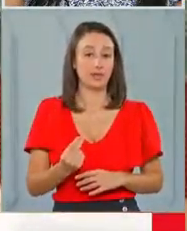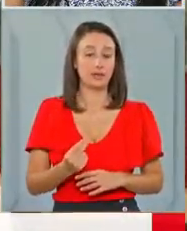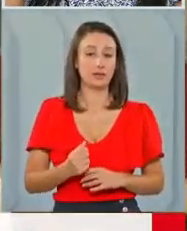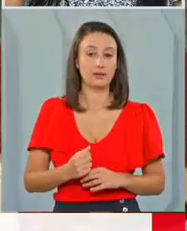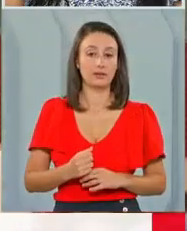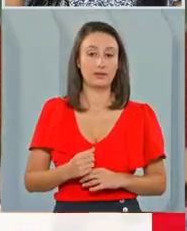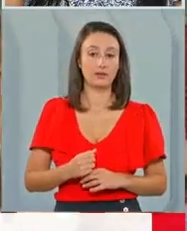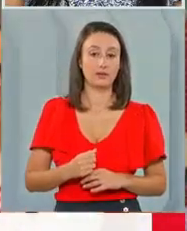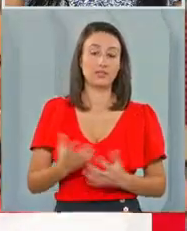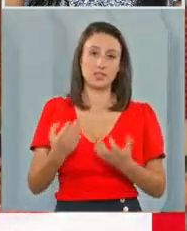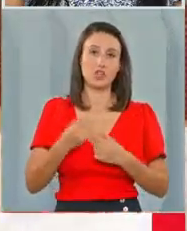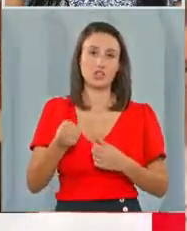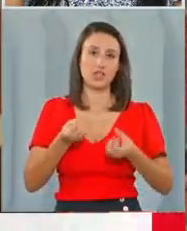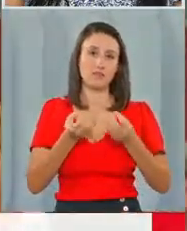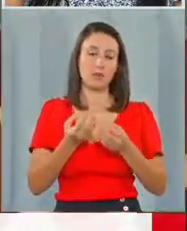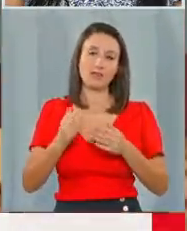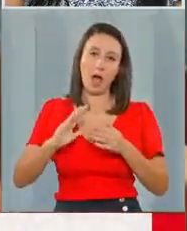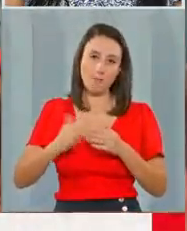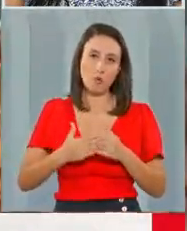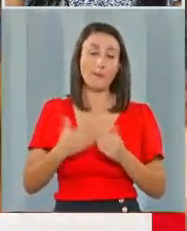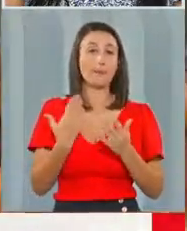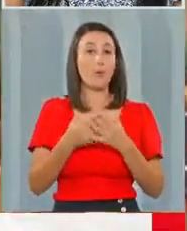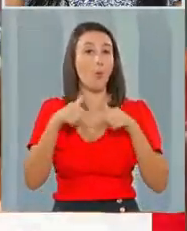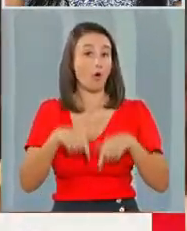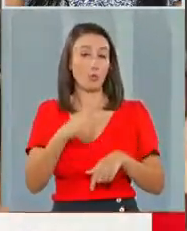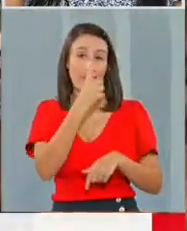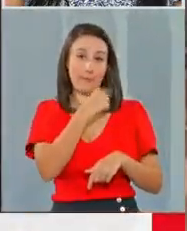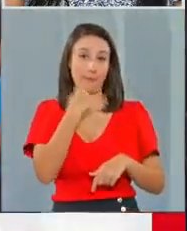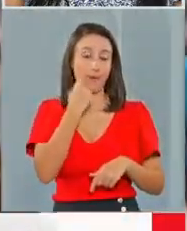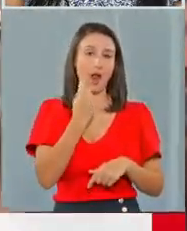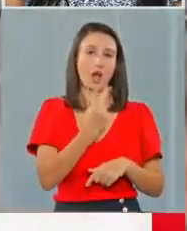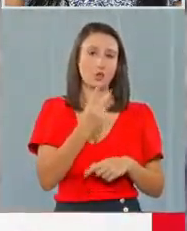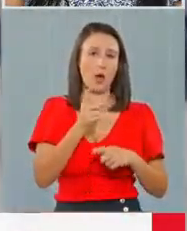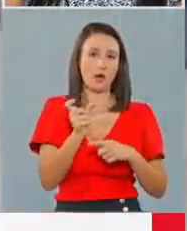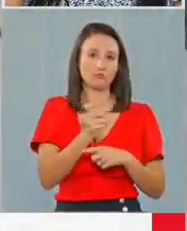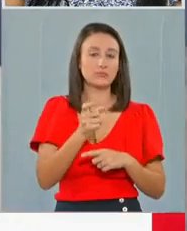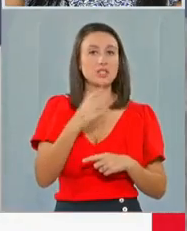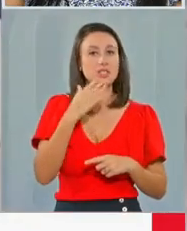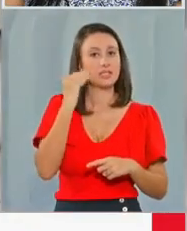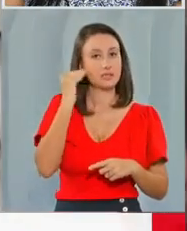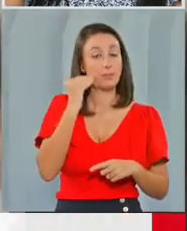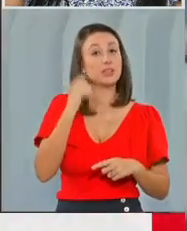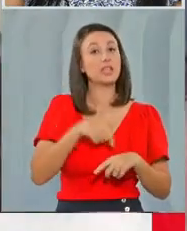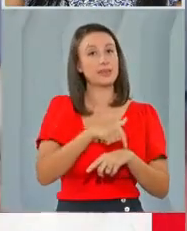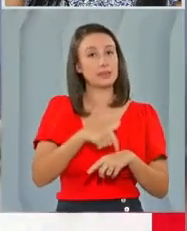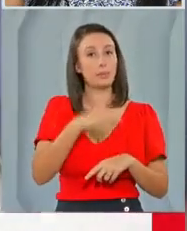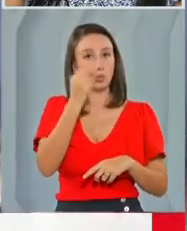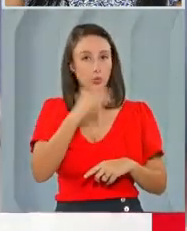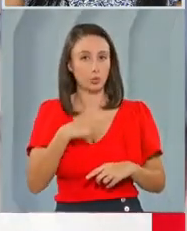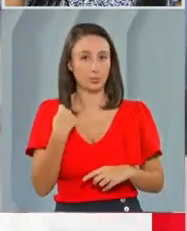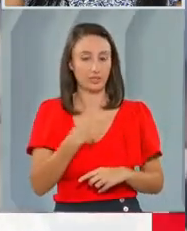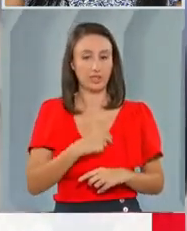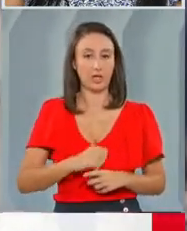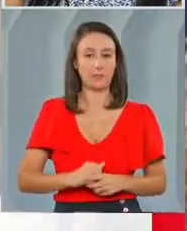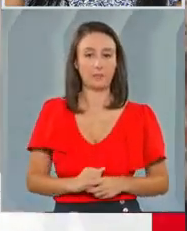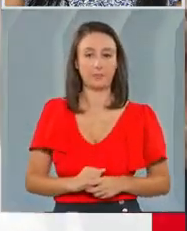își ia aceste informații puțin mai aproape, pentru că deocamdată pare că din a doua parte a zilei de sâmbătă și pe parcursul